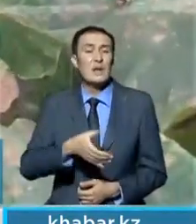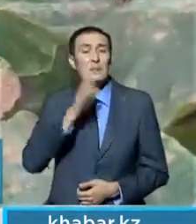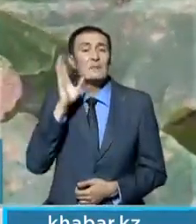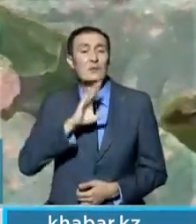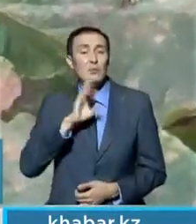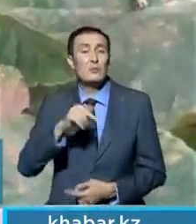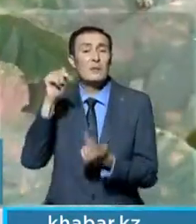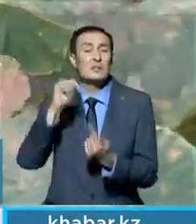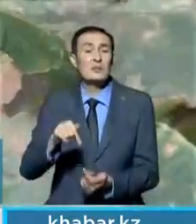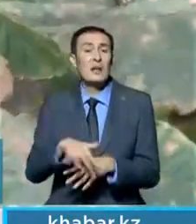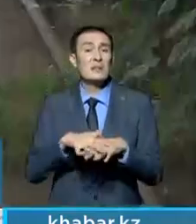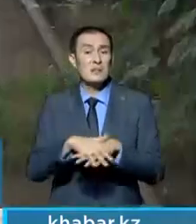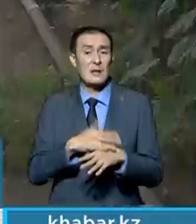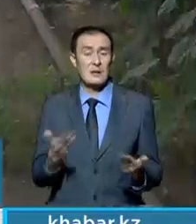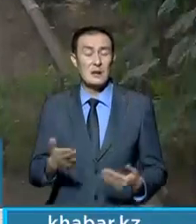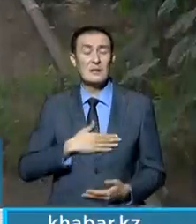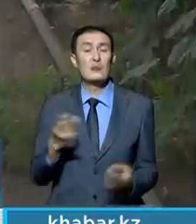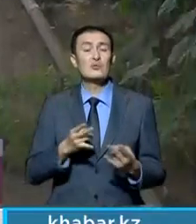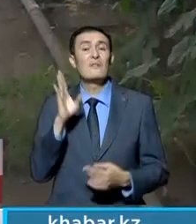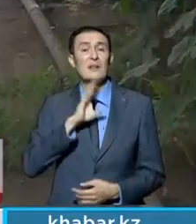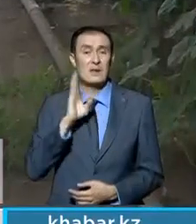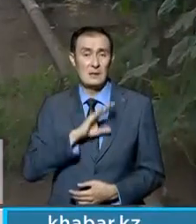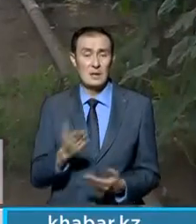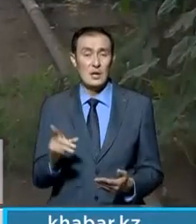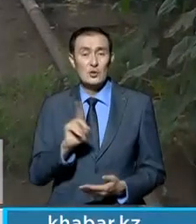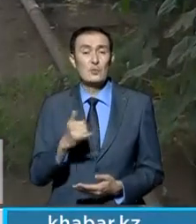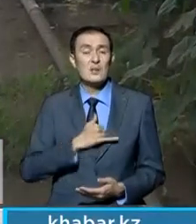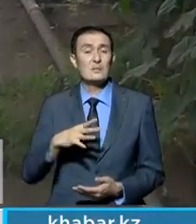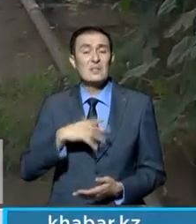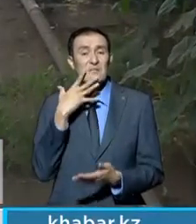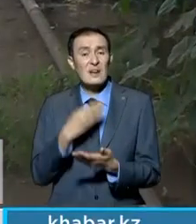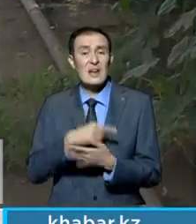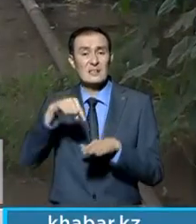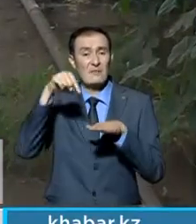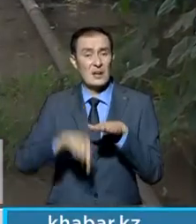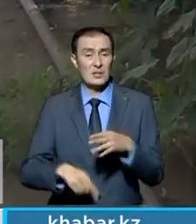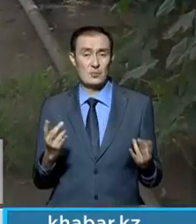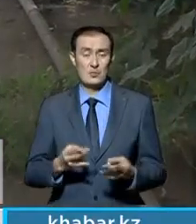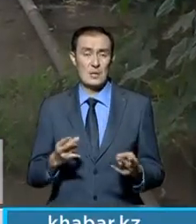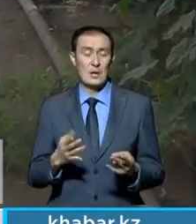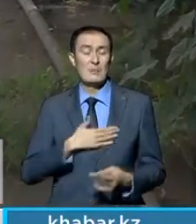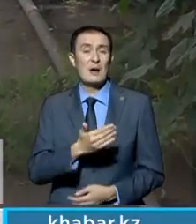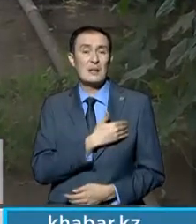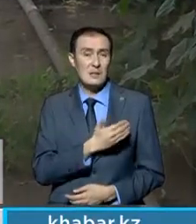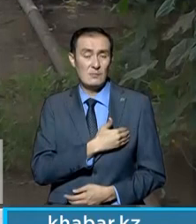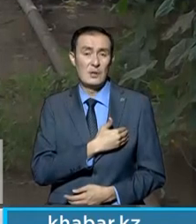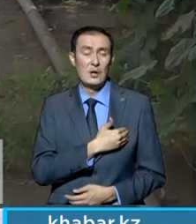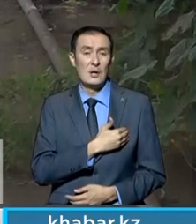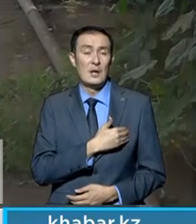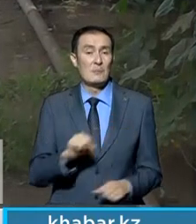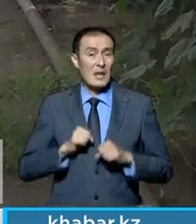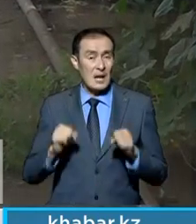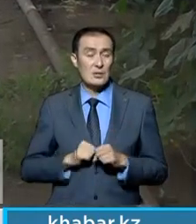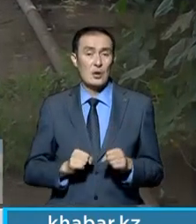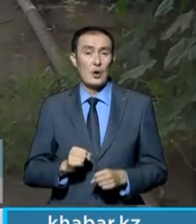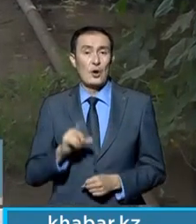воду, предназначенную для населения. Нам надо вода, чтобы у нас своя была скважина. Мы хотели, мы